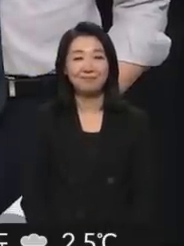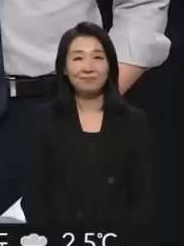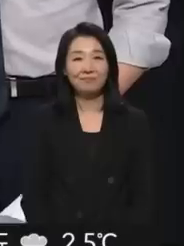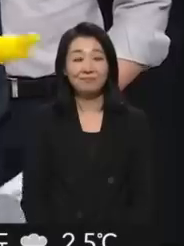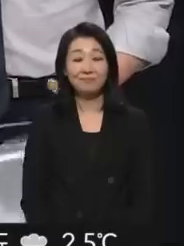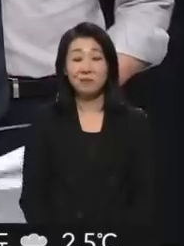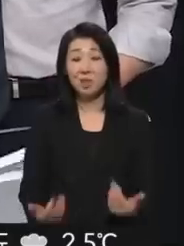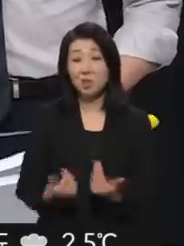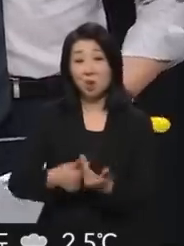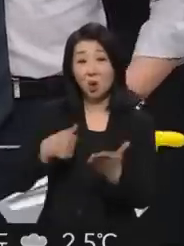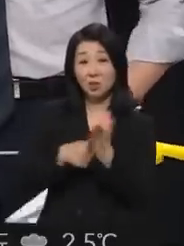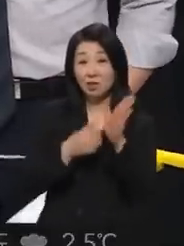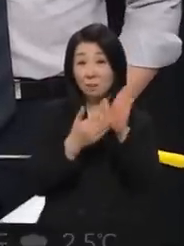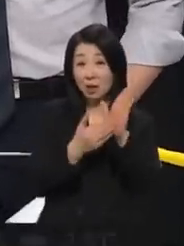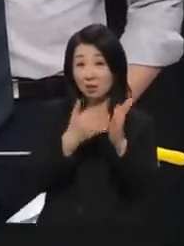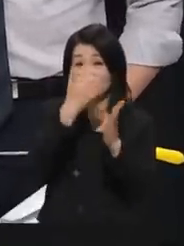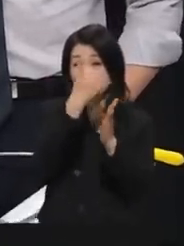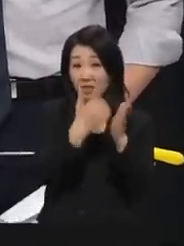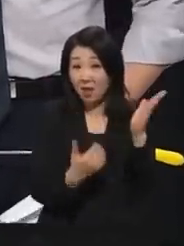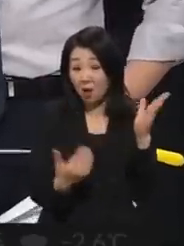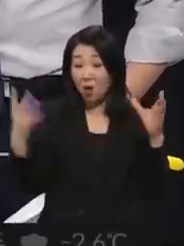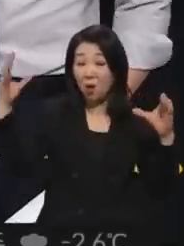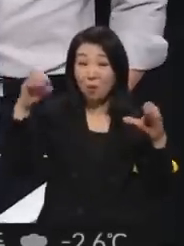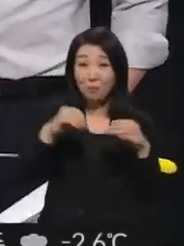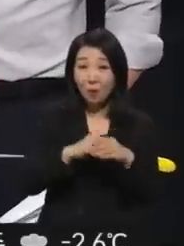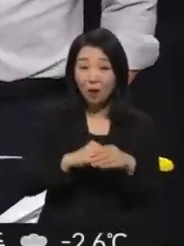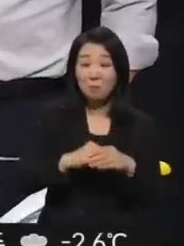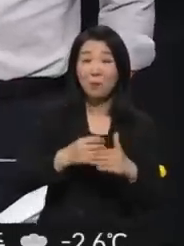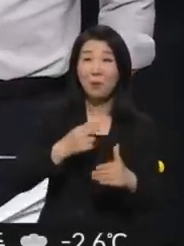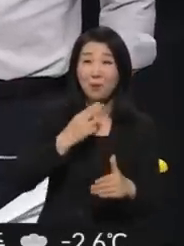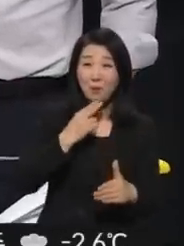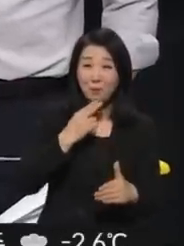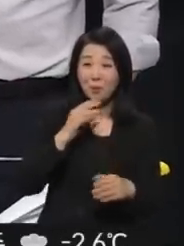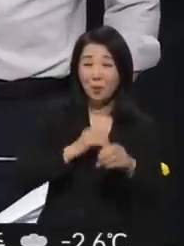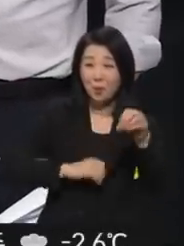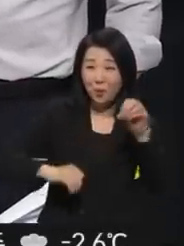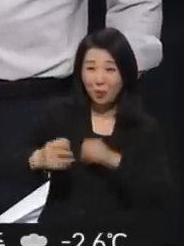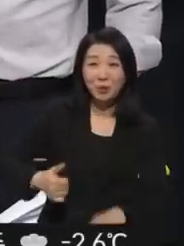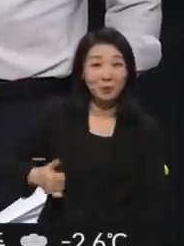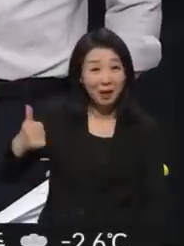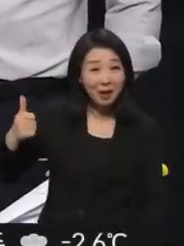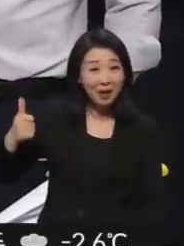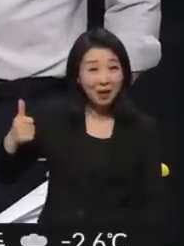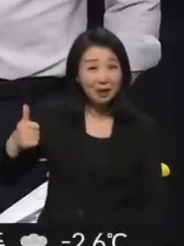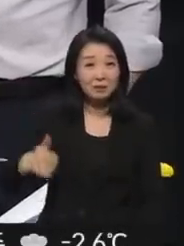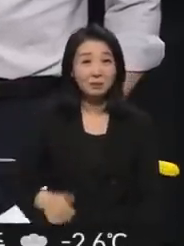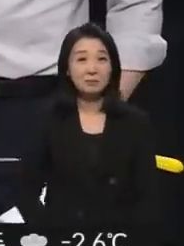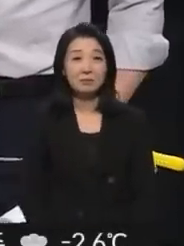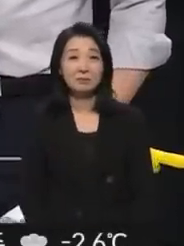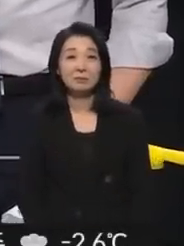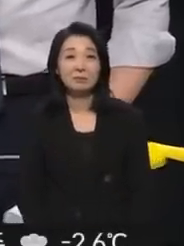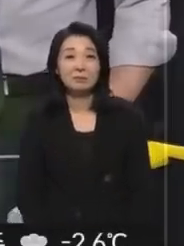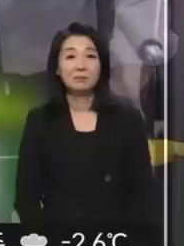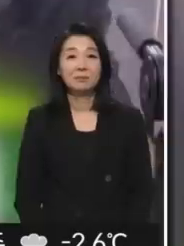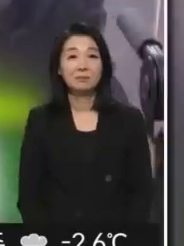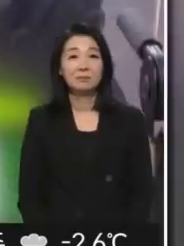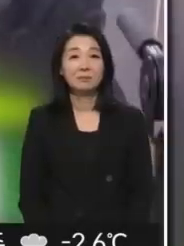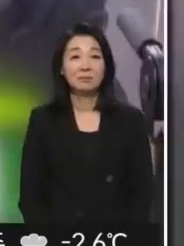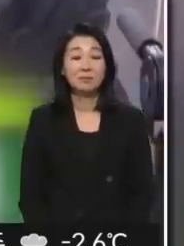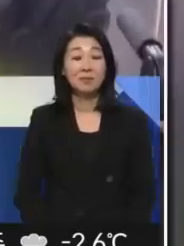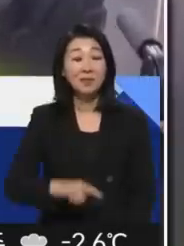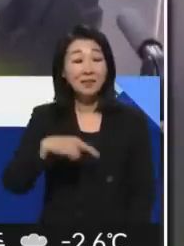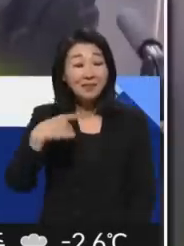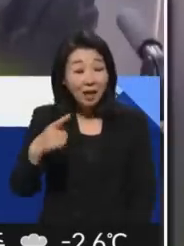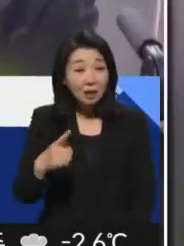이러면 이 역선택 방지 조항을 도입하지 않는 게 오히려 친윤계 주자들에게 유리하지 않을까요? 다음